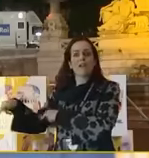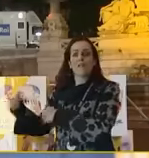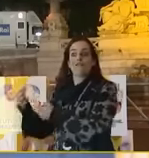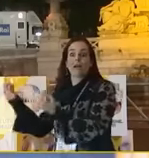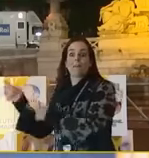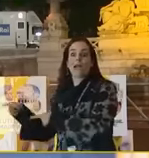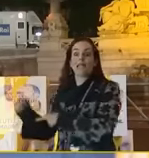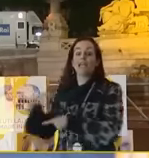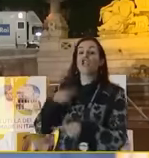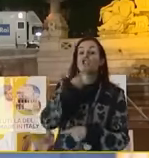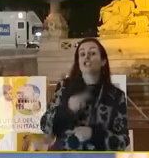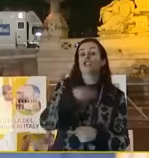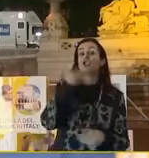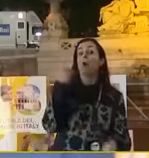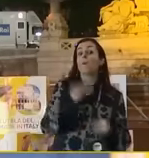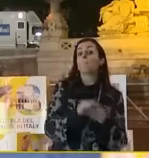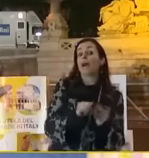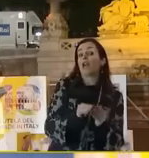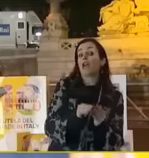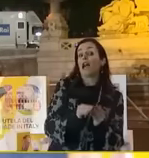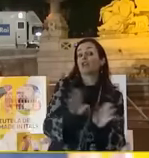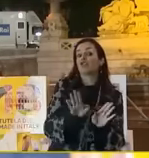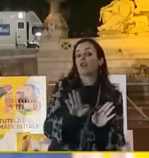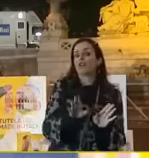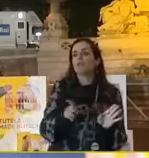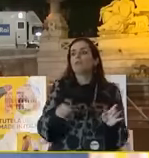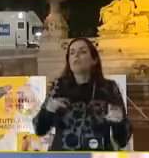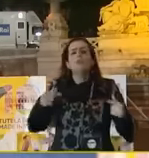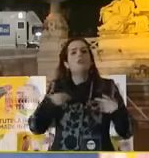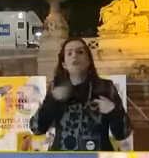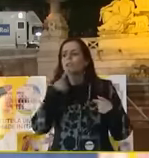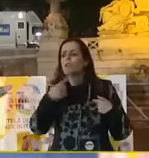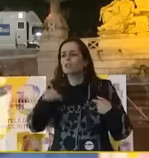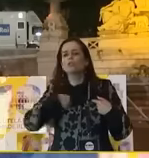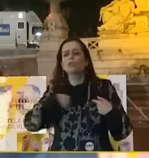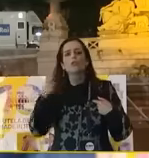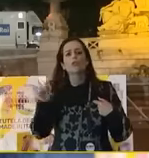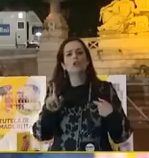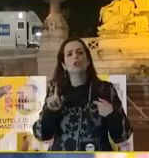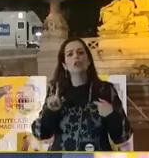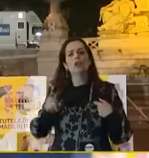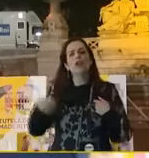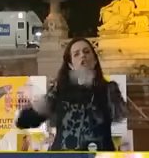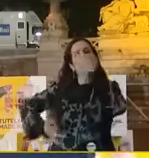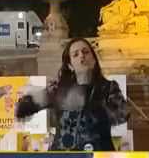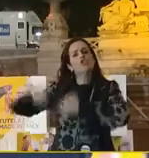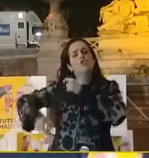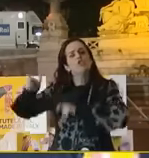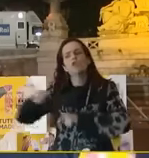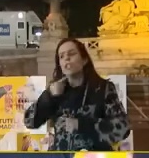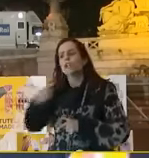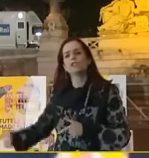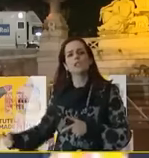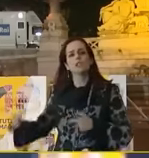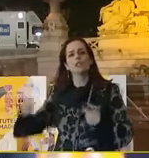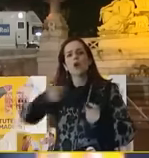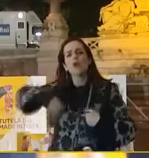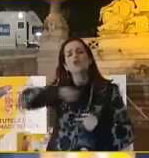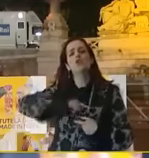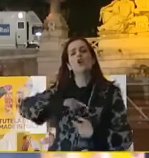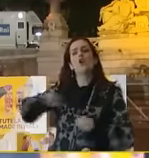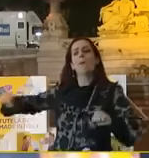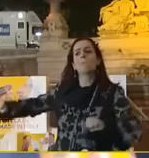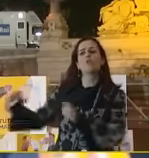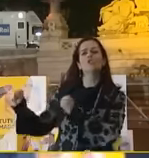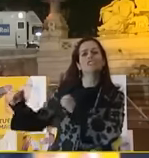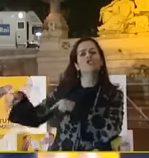assumi tu le tue responsabilità, no? Ma mica l'ho detto io, l'hanno detto i giudici, cioè gli abbiamo fatto noi opposizione a Berlusconi, e sono